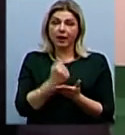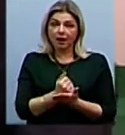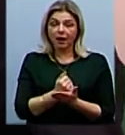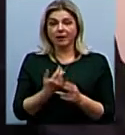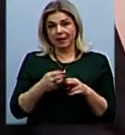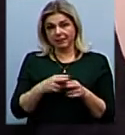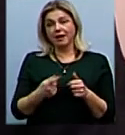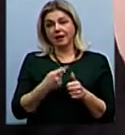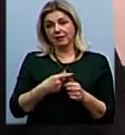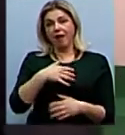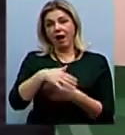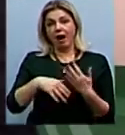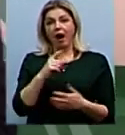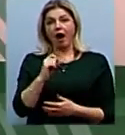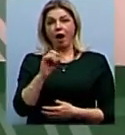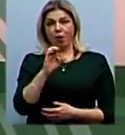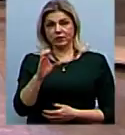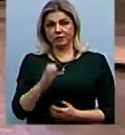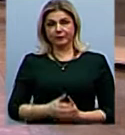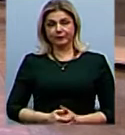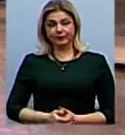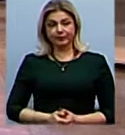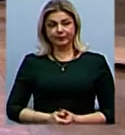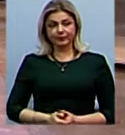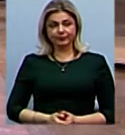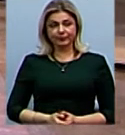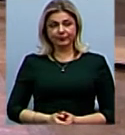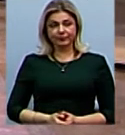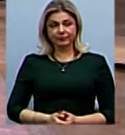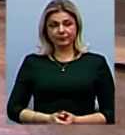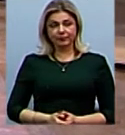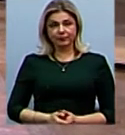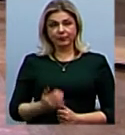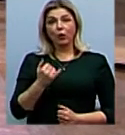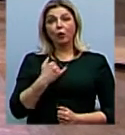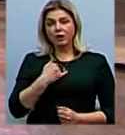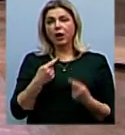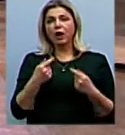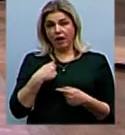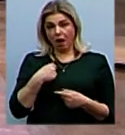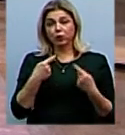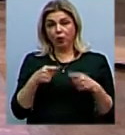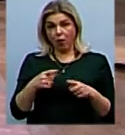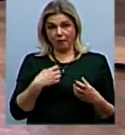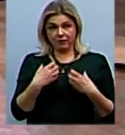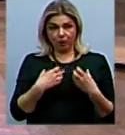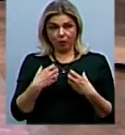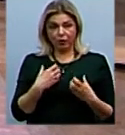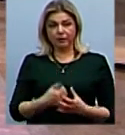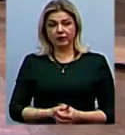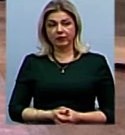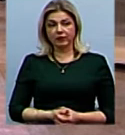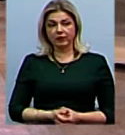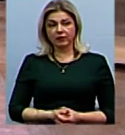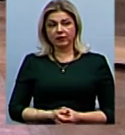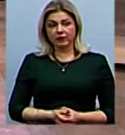Ну, це називається хаос, на мою думку. Михайло. Мене другое беспокоює, що при этом... Нижче мікрофон, прошу. Що при